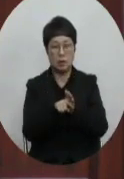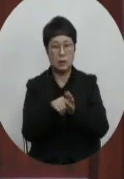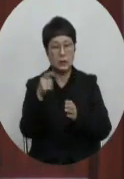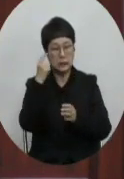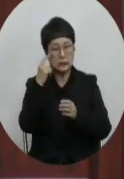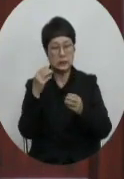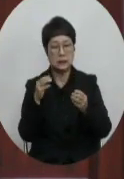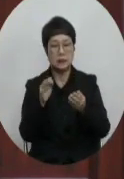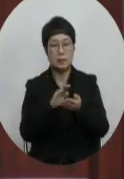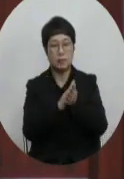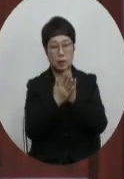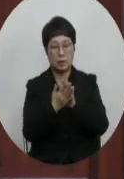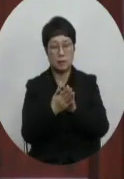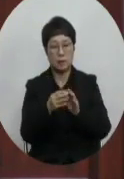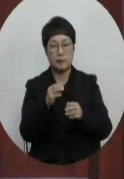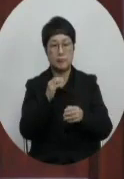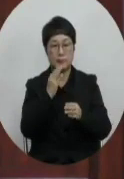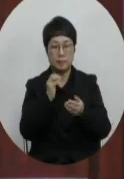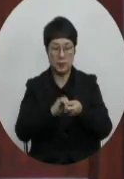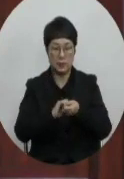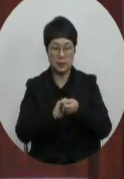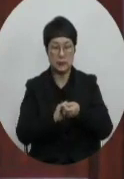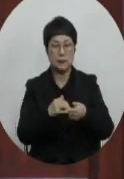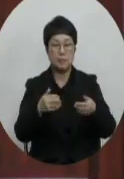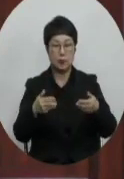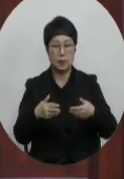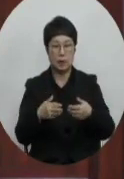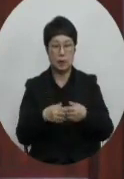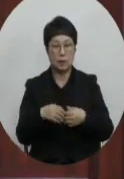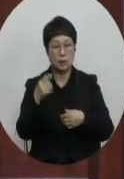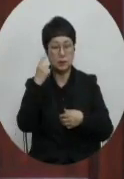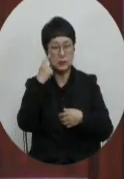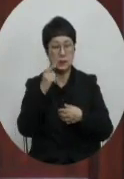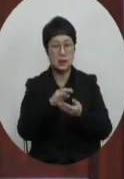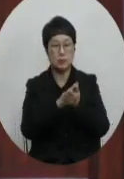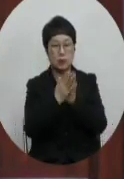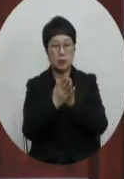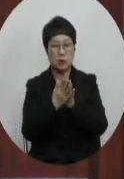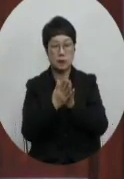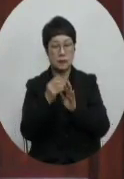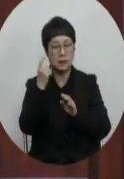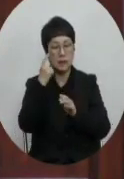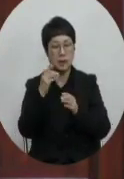변화는 반드시 필요합니다. 의식의 변화는 발상의 전환이 되고